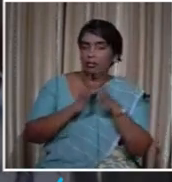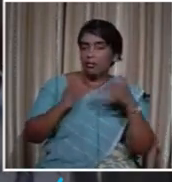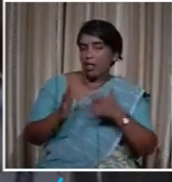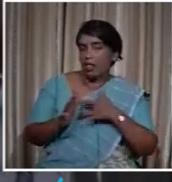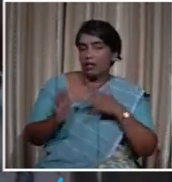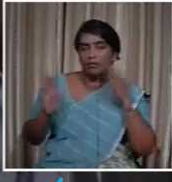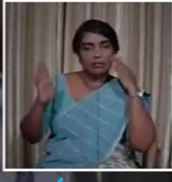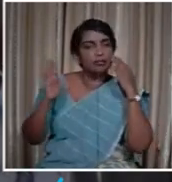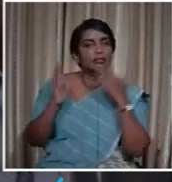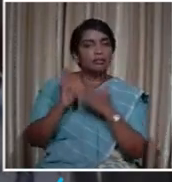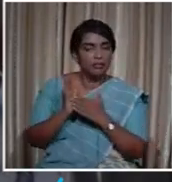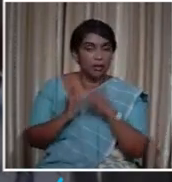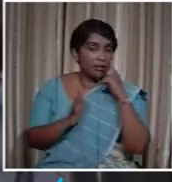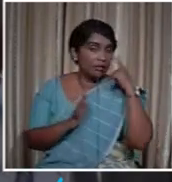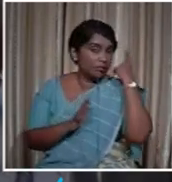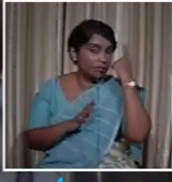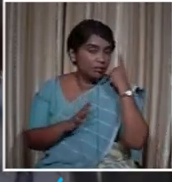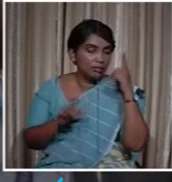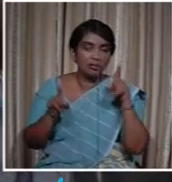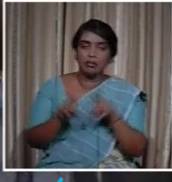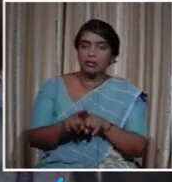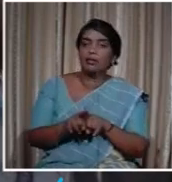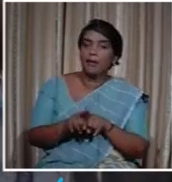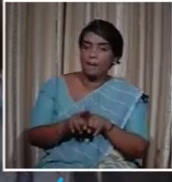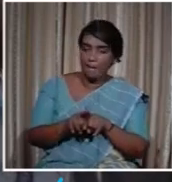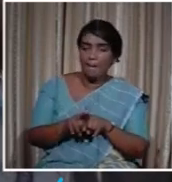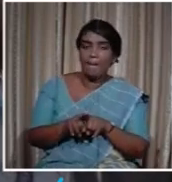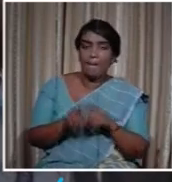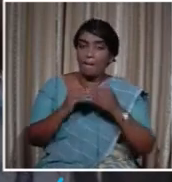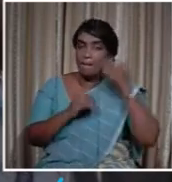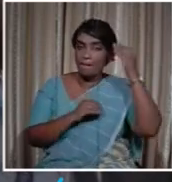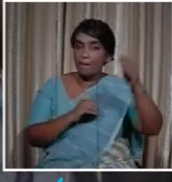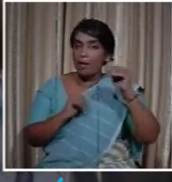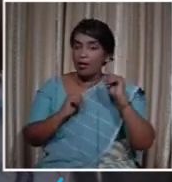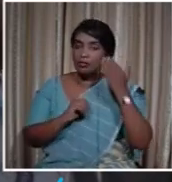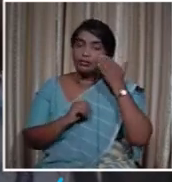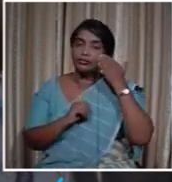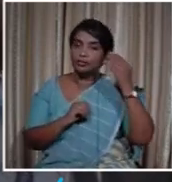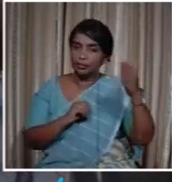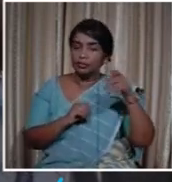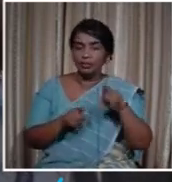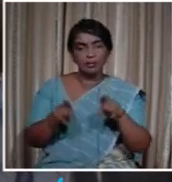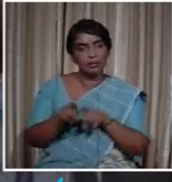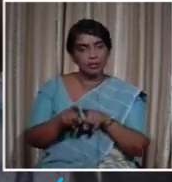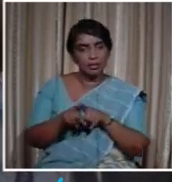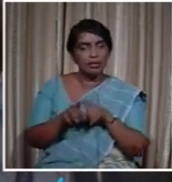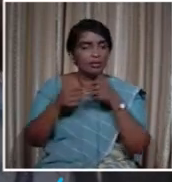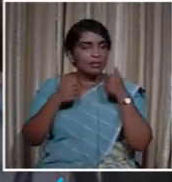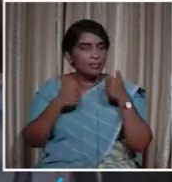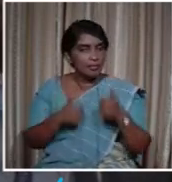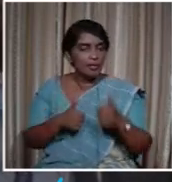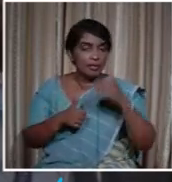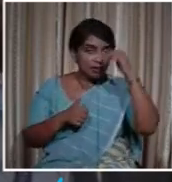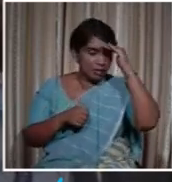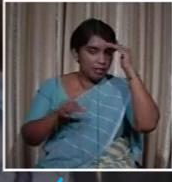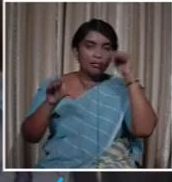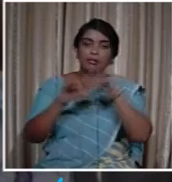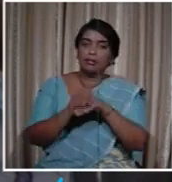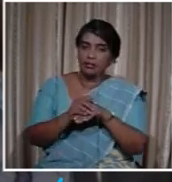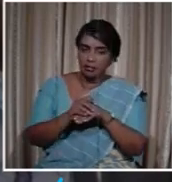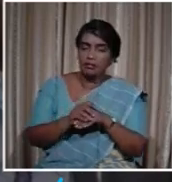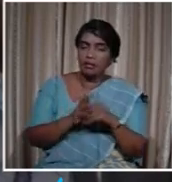தரிசனத்துடனும், தூர பார்வையோடும் சிந்திக்கக்கூடிய ஒரு ஆன்மீக ஈடுபாடு கொண்ட ஒரு தலைவராக பாரதத்தினுடைய